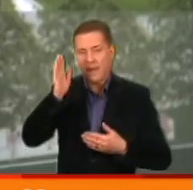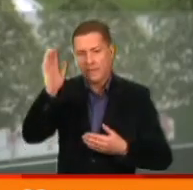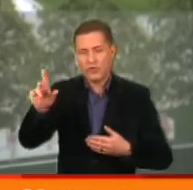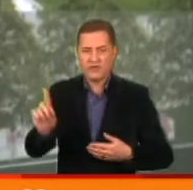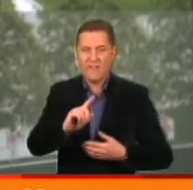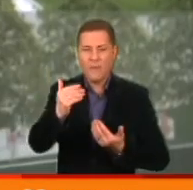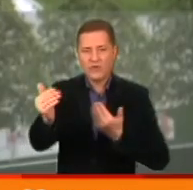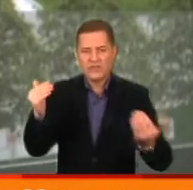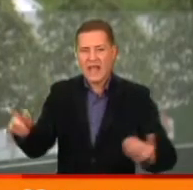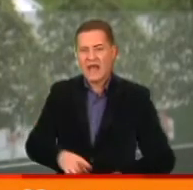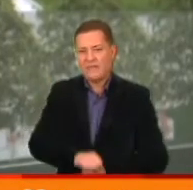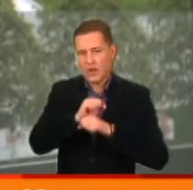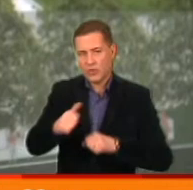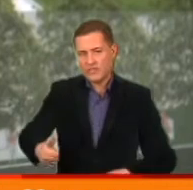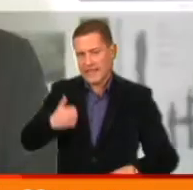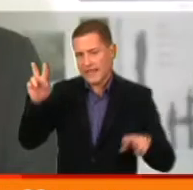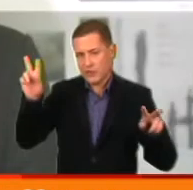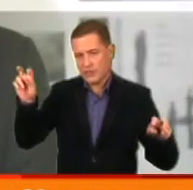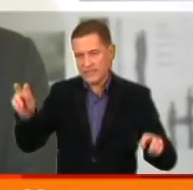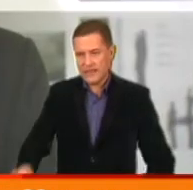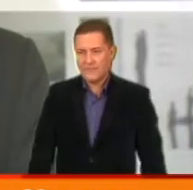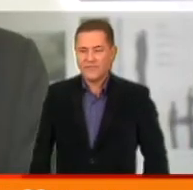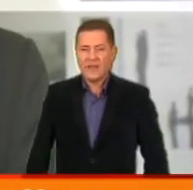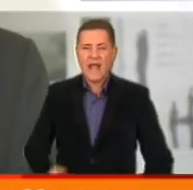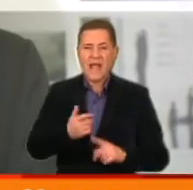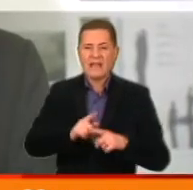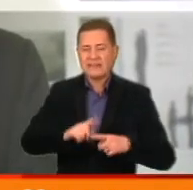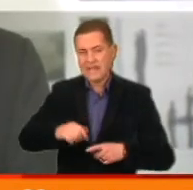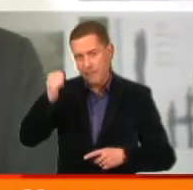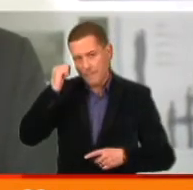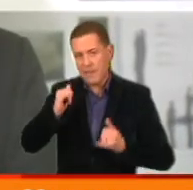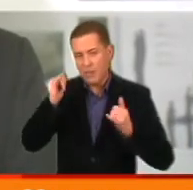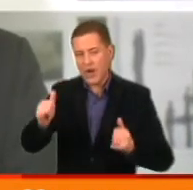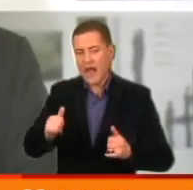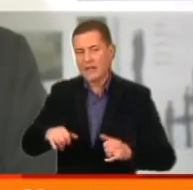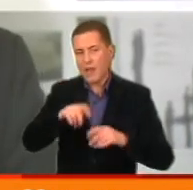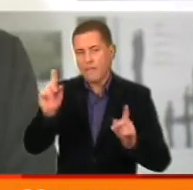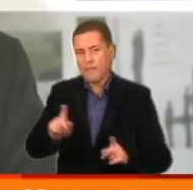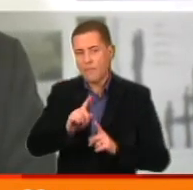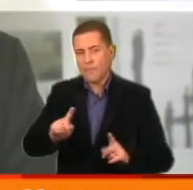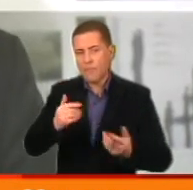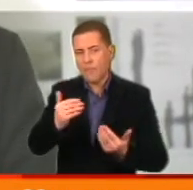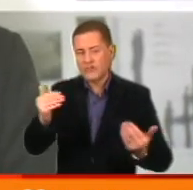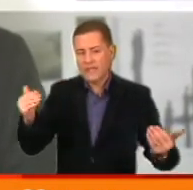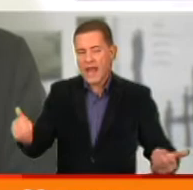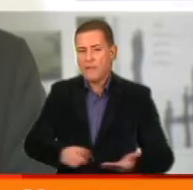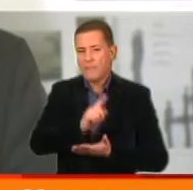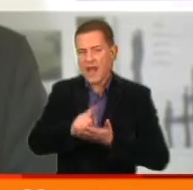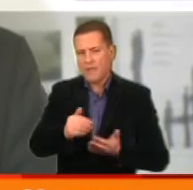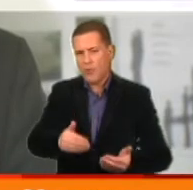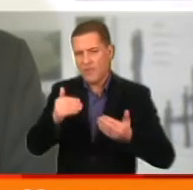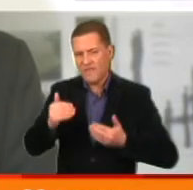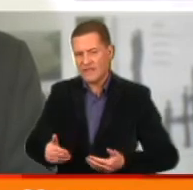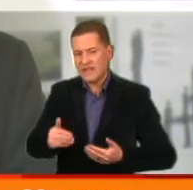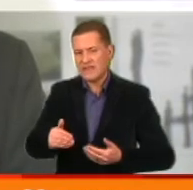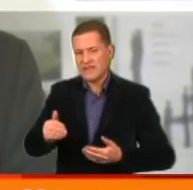музею Революції Гідності. Цим меморіалом, цим музеєм ми маємо остаточно відійти від